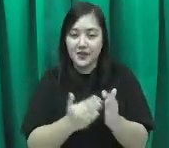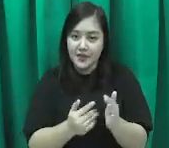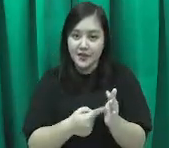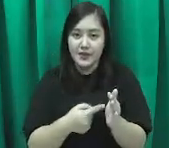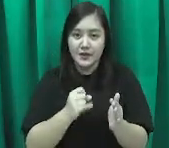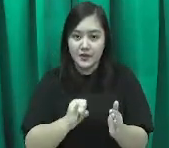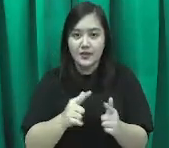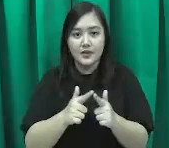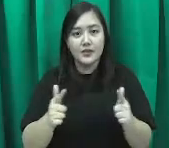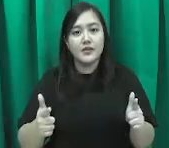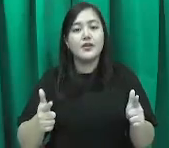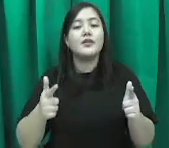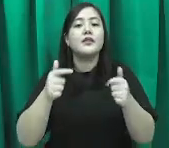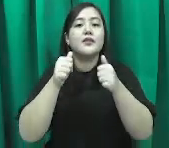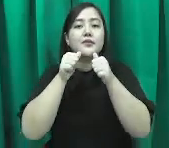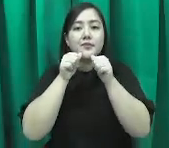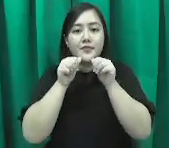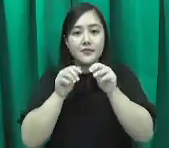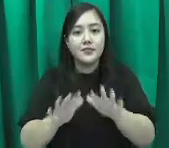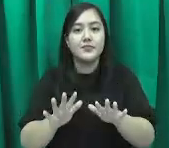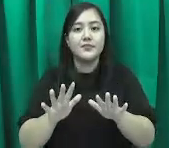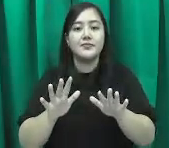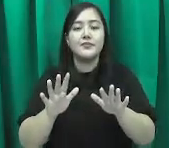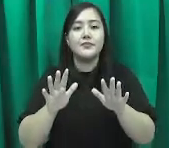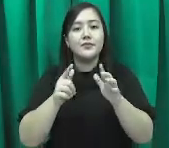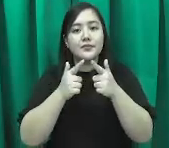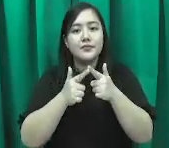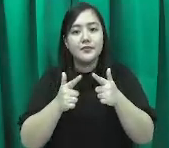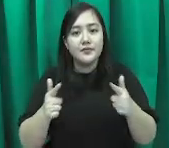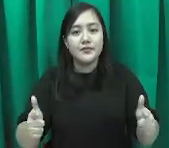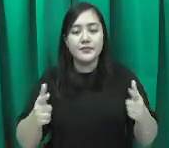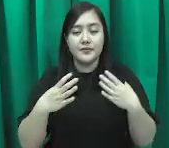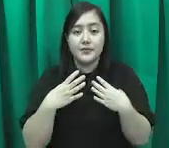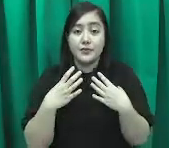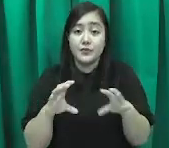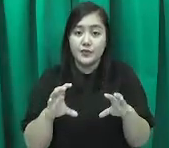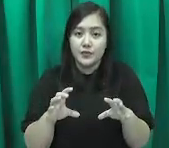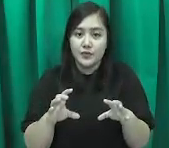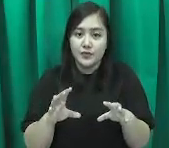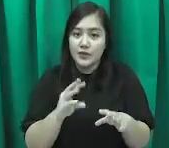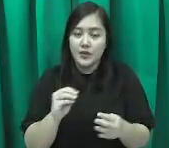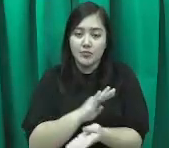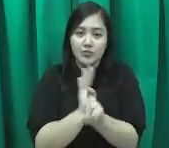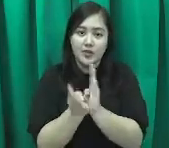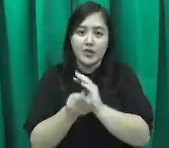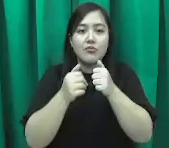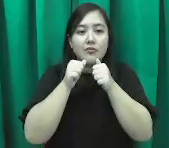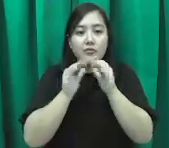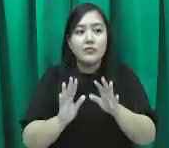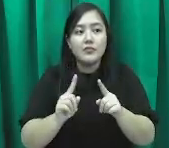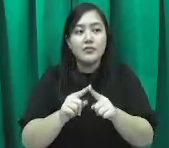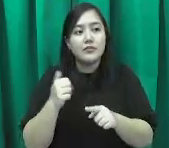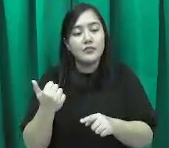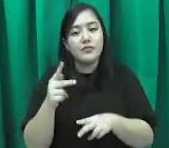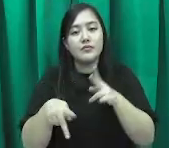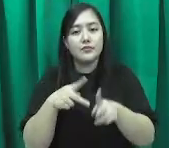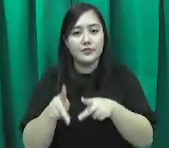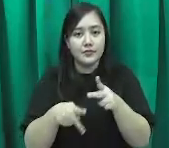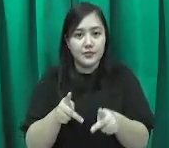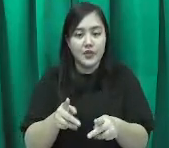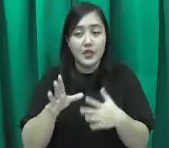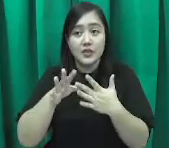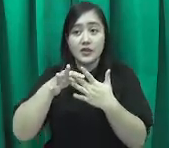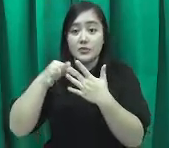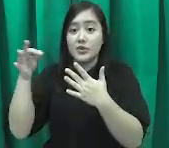talaga na nandito kami ngayon at nagiging blessing sa mga taong nanonood. Lalo na sa mga young couples.